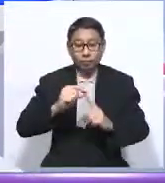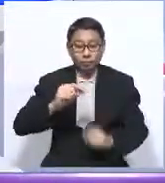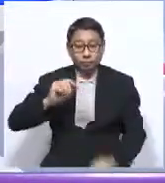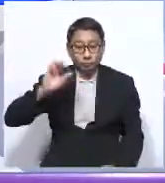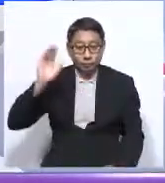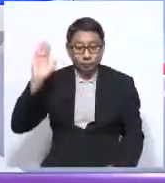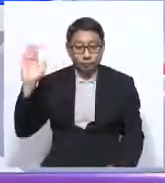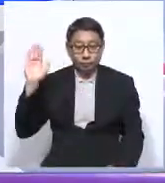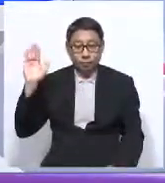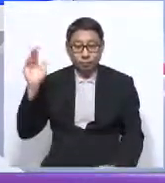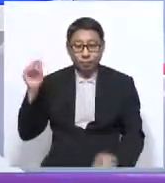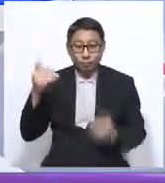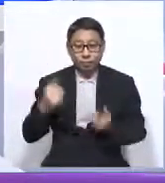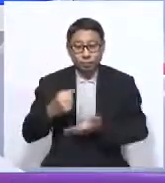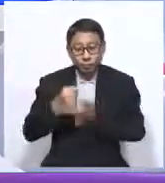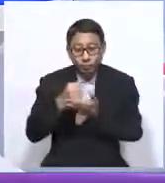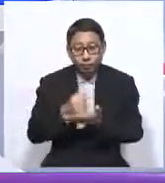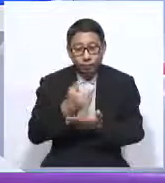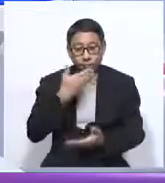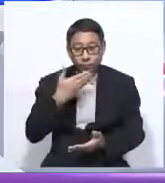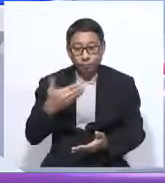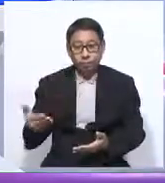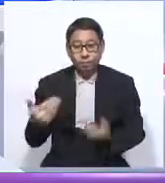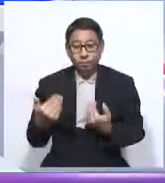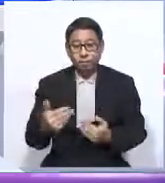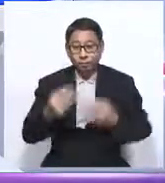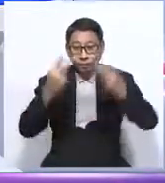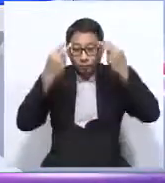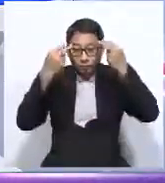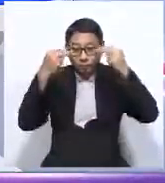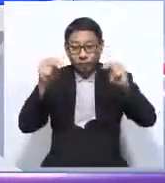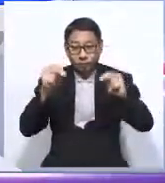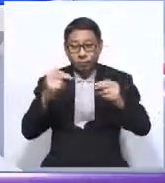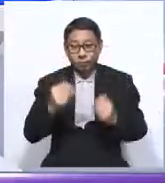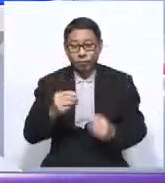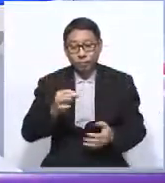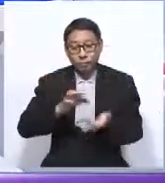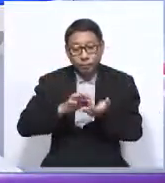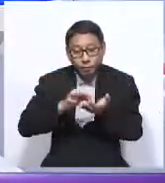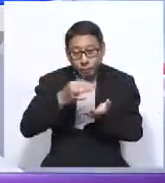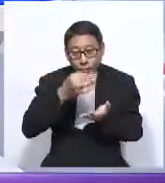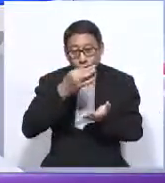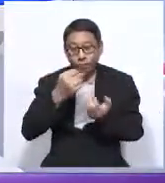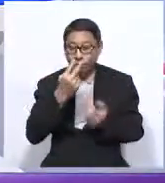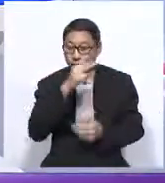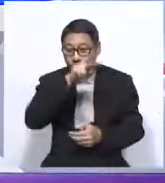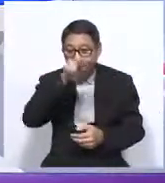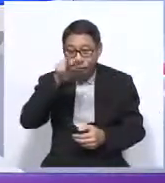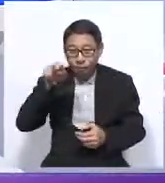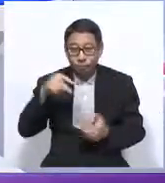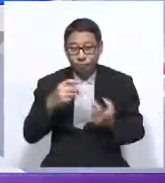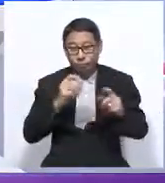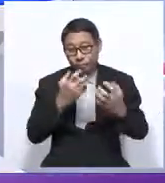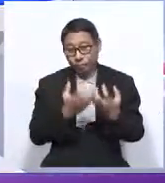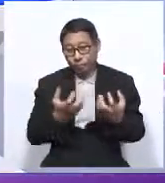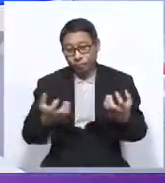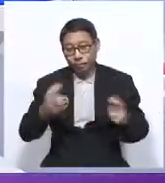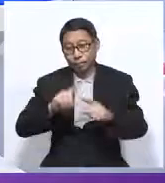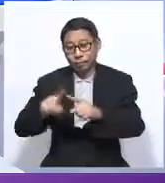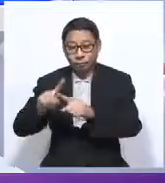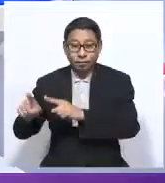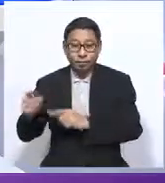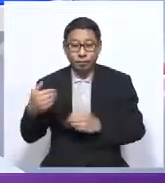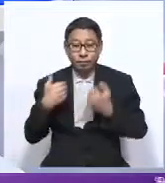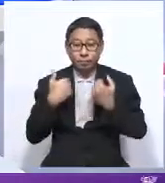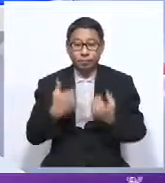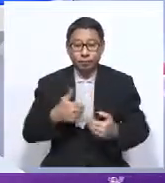ไม่ทิ้งกันนะคะแล้วก็มีสีสันเรื่องของแน่นอนนายกไปเนี่ยก็จะทั้งชิมทั้งดูผลิตภัณฑ์ของดีในพื้นที่ด้วย ใช่ที่ส